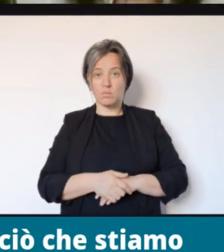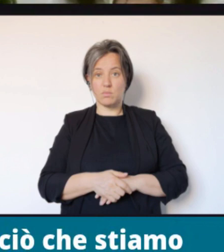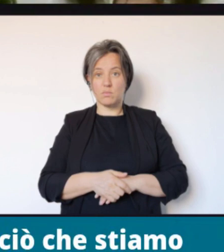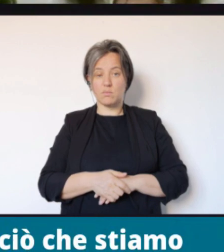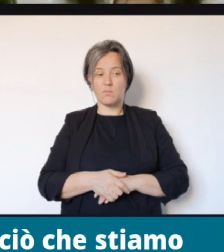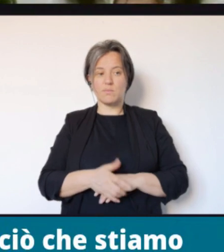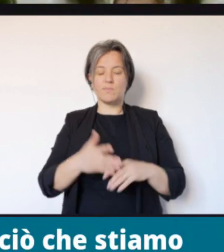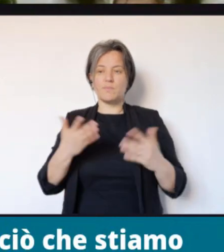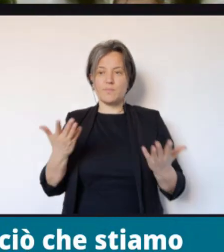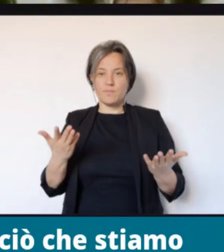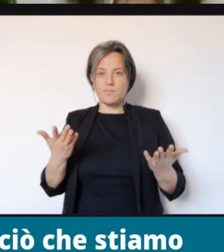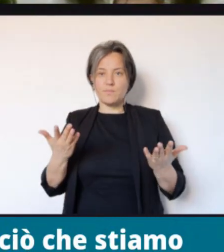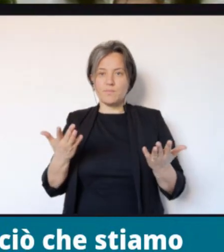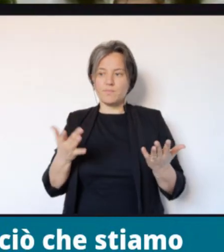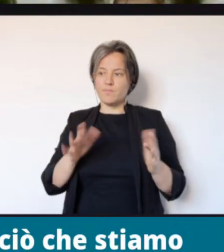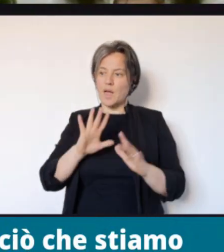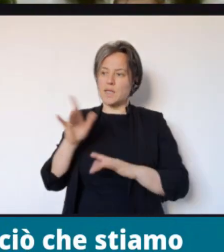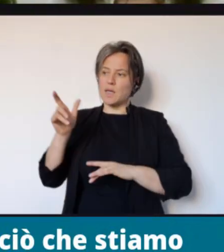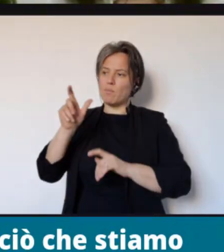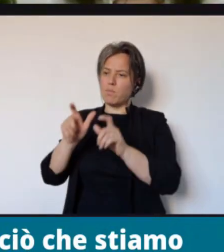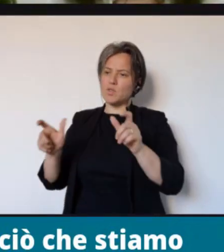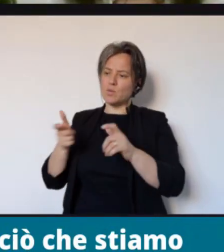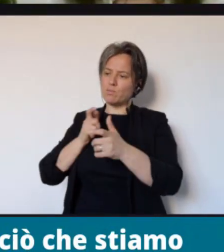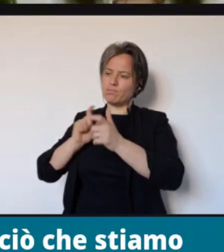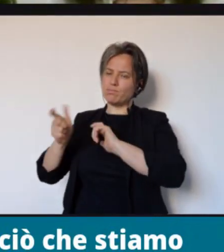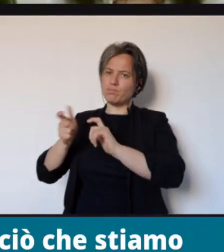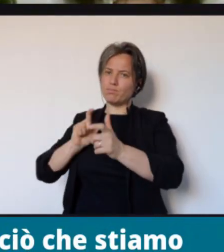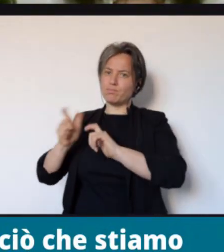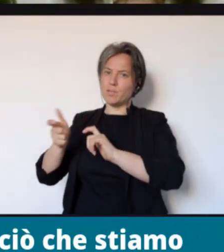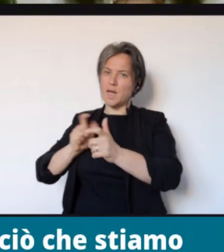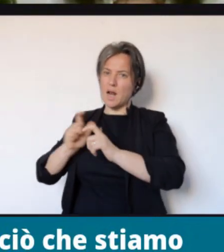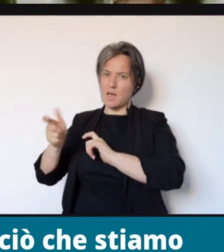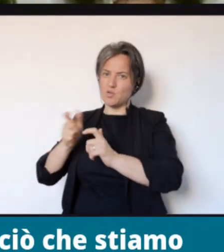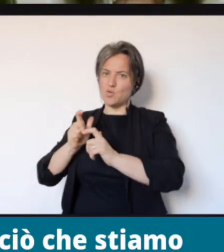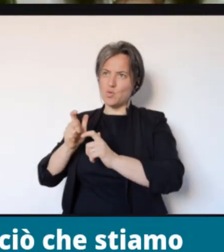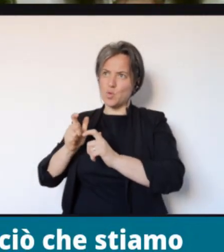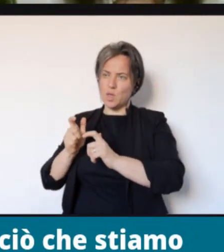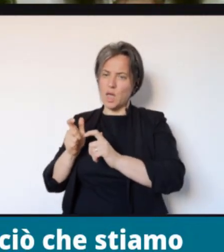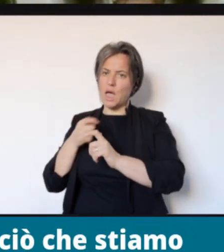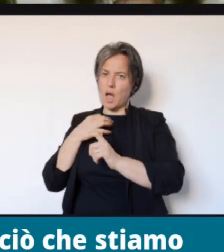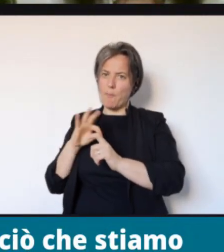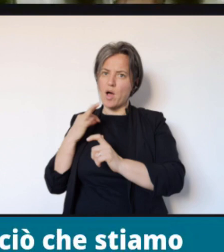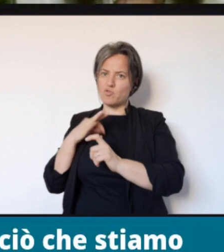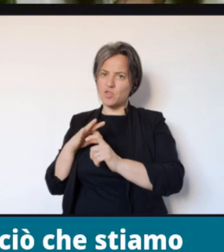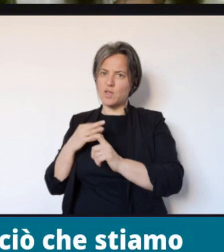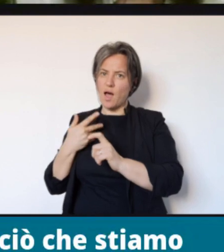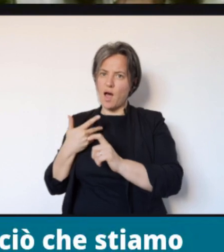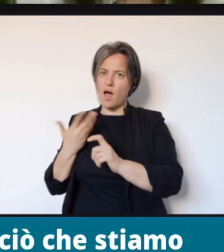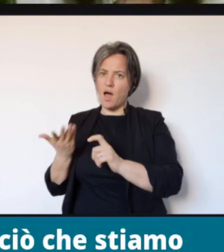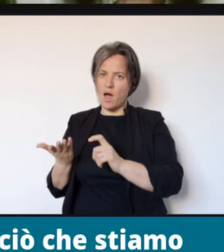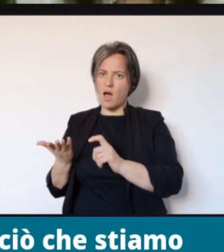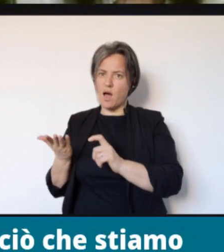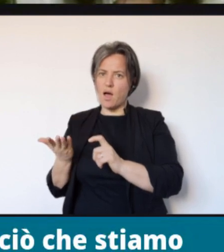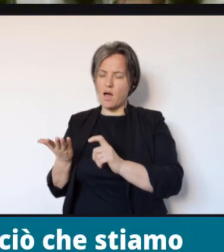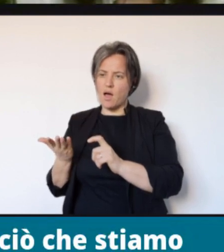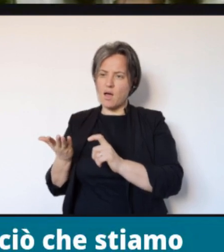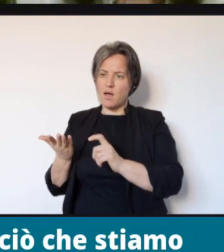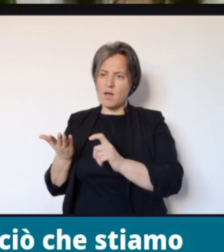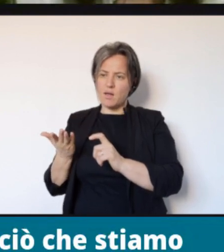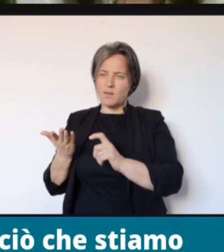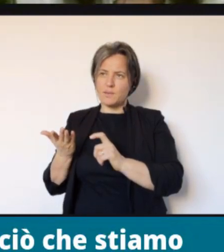la capacità di entrare in relazione con gli altri, di coltivare la relazione in qualche modo